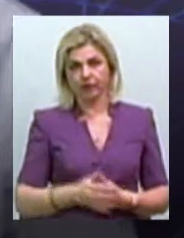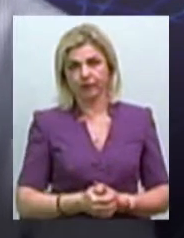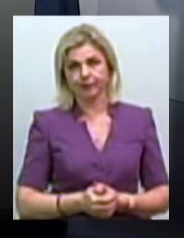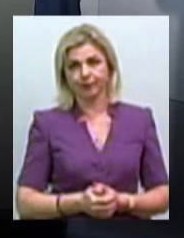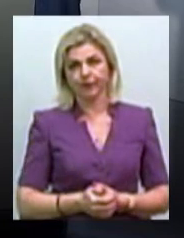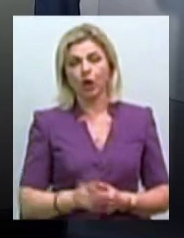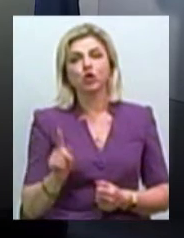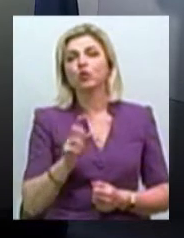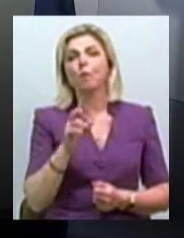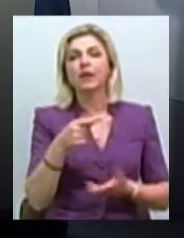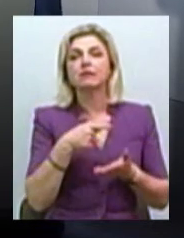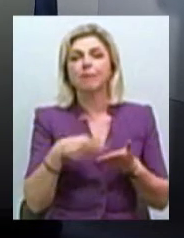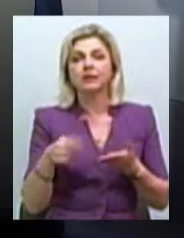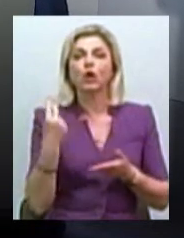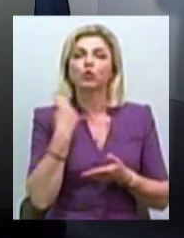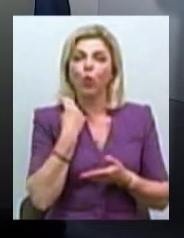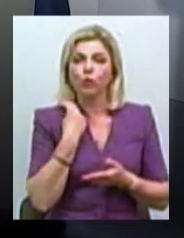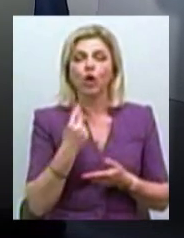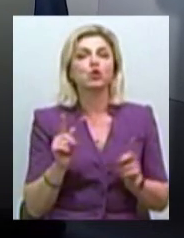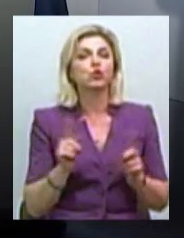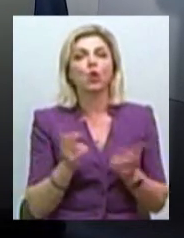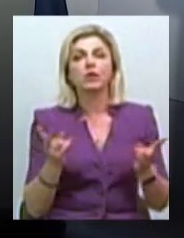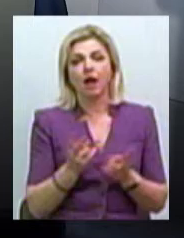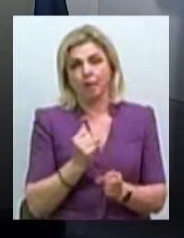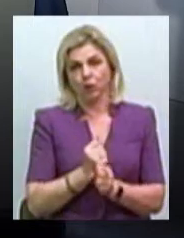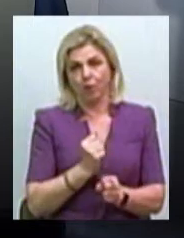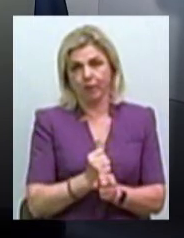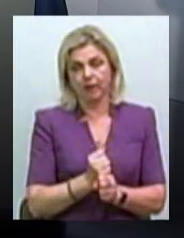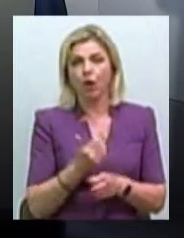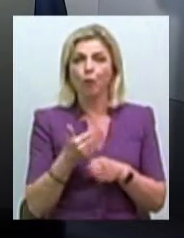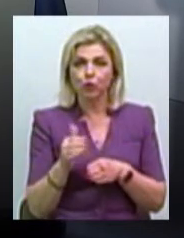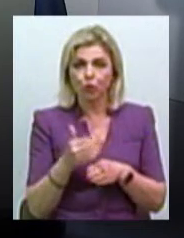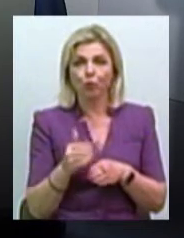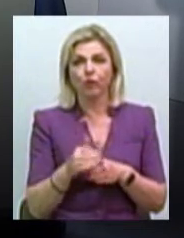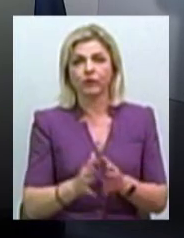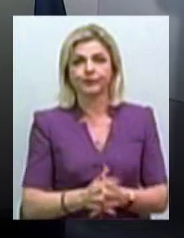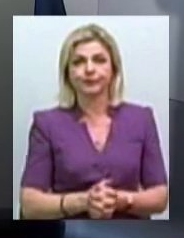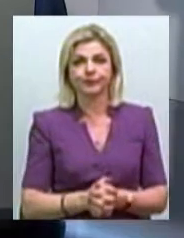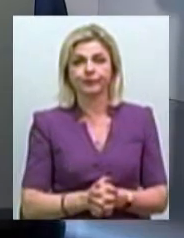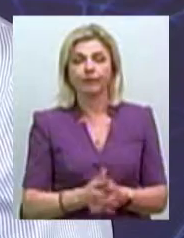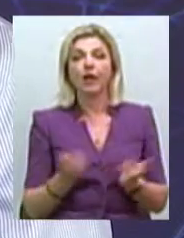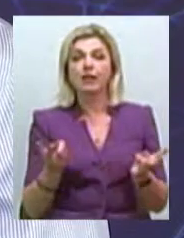щоб реструктуризувати борг, що потрібно зробити поступово, будь ласка?